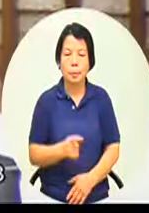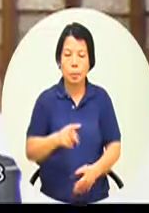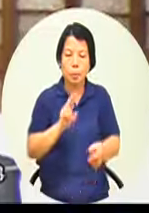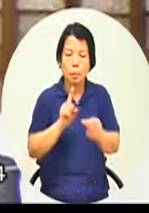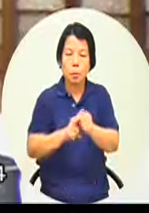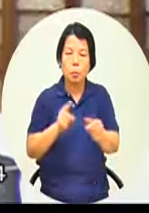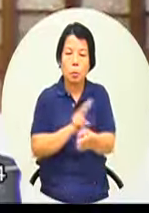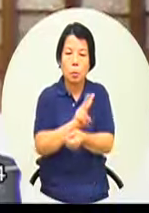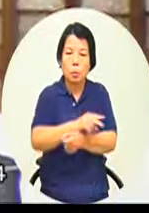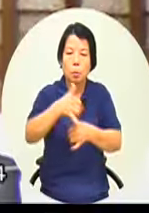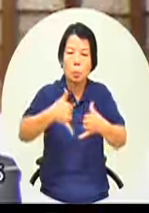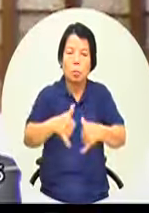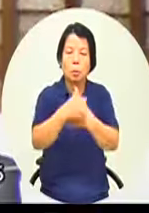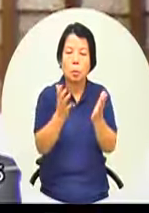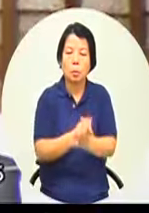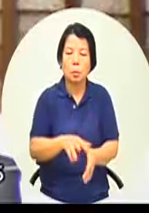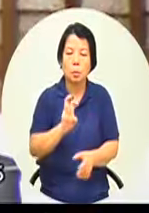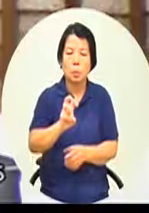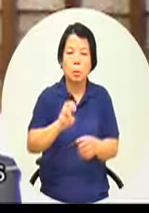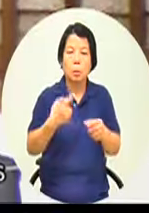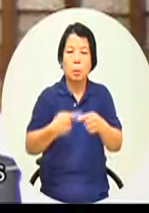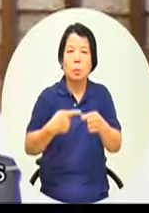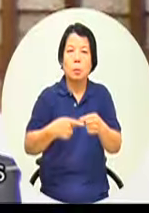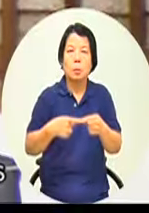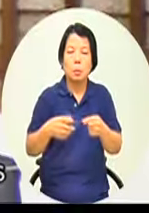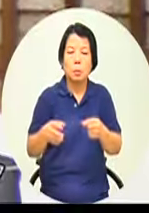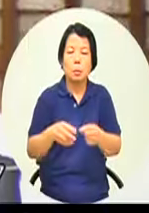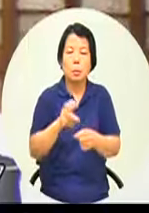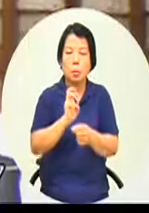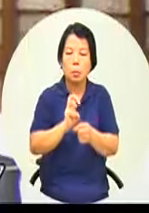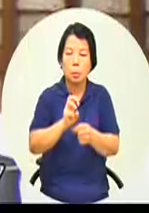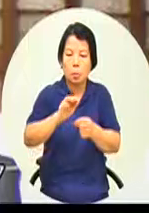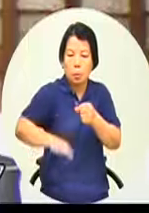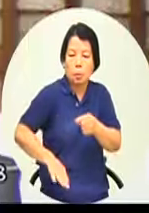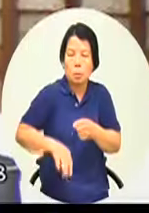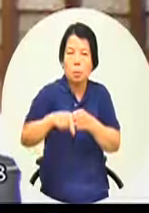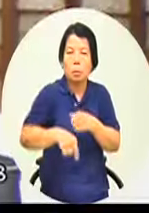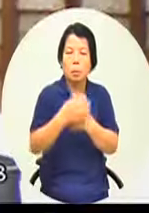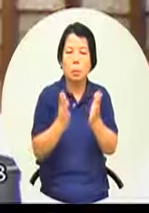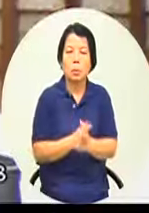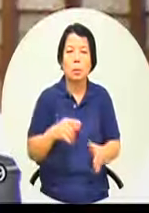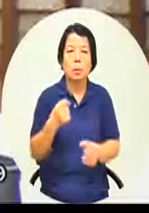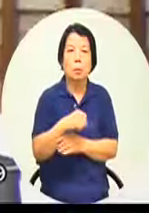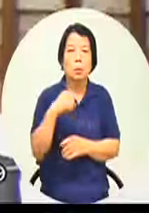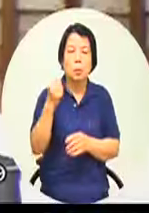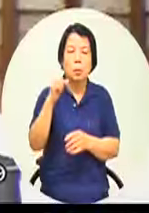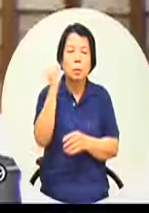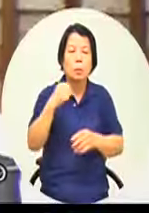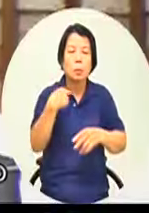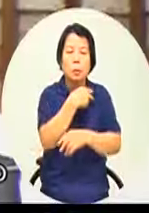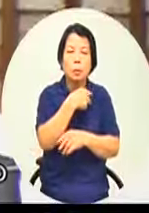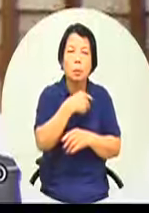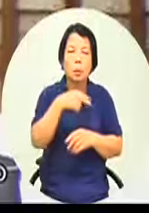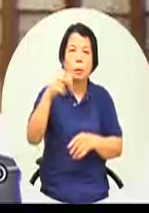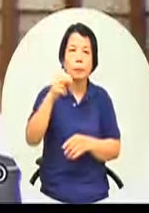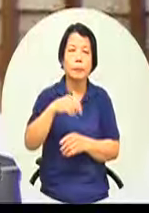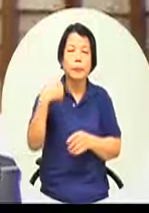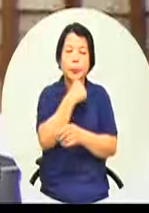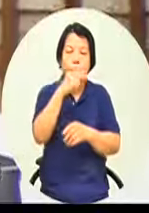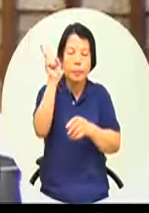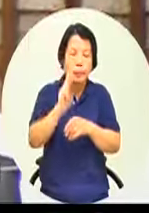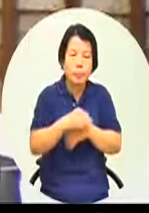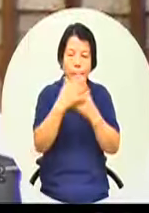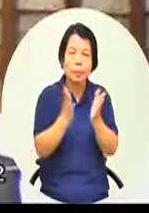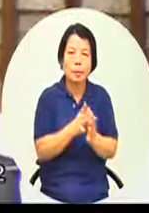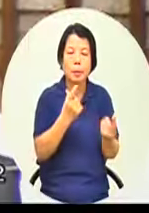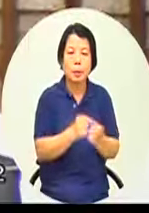的下面30米的地方，有我们台电135K 哈输配电线哈浅盾工